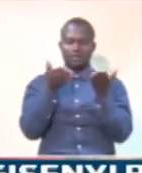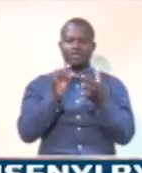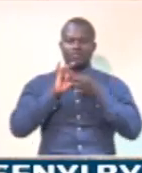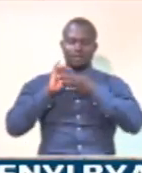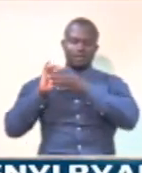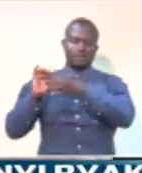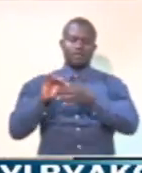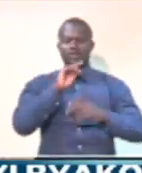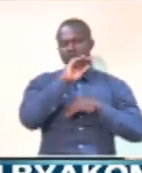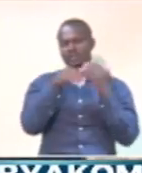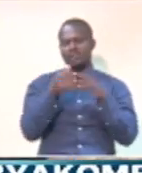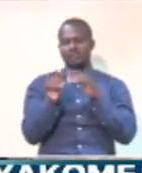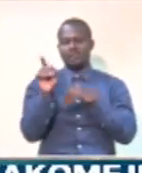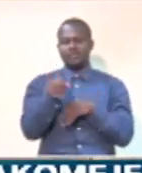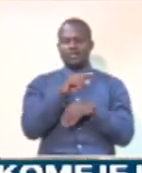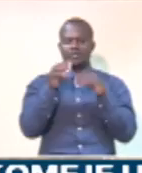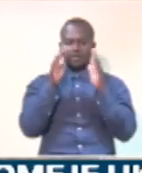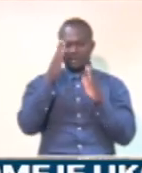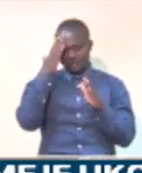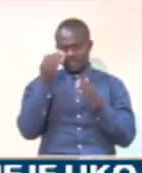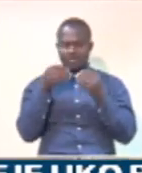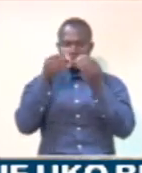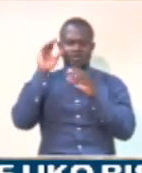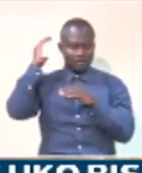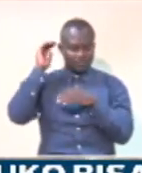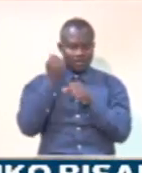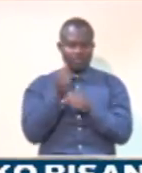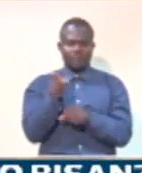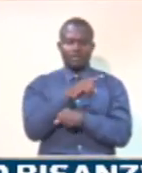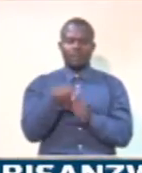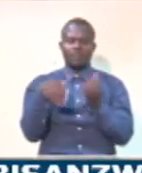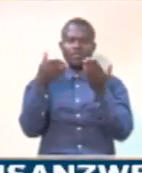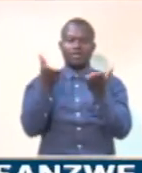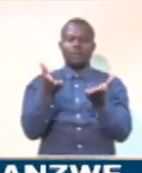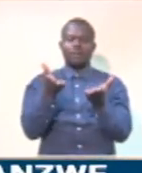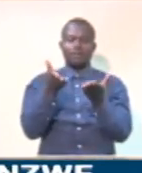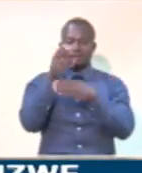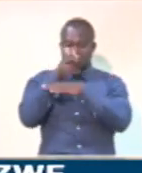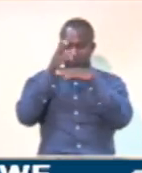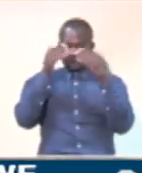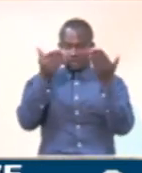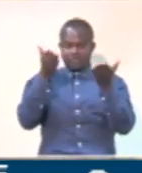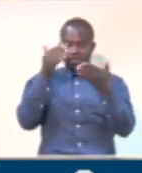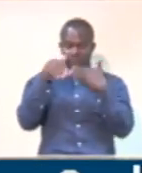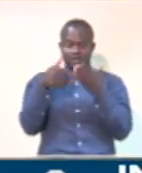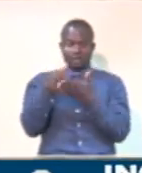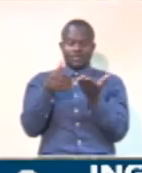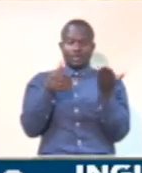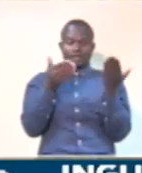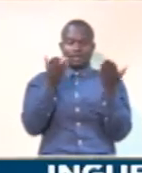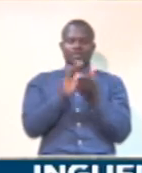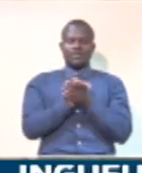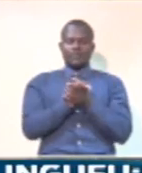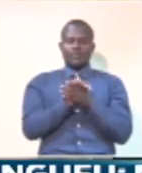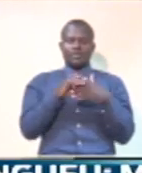barafatanyije, umuntu wese w'umunyabyayo bamumenye batanga amakuru. Uko zikosa hano? Kamera irahari dore buriya hari ibihari.